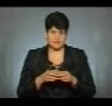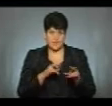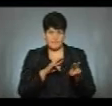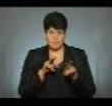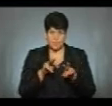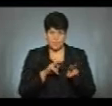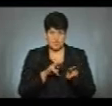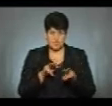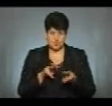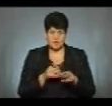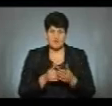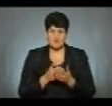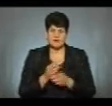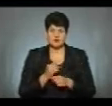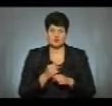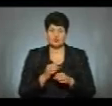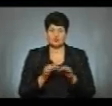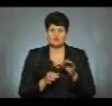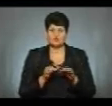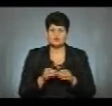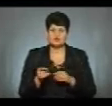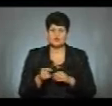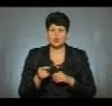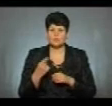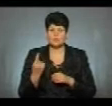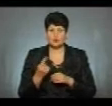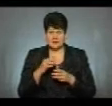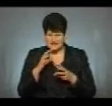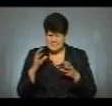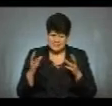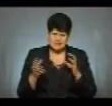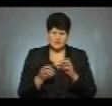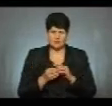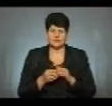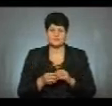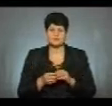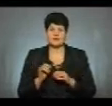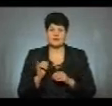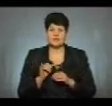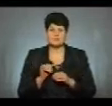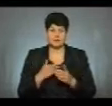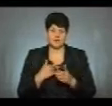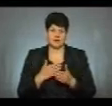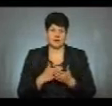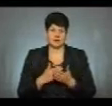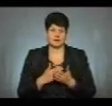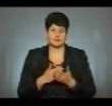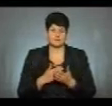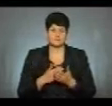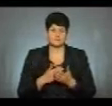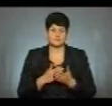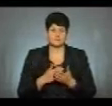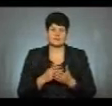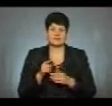моніторила якість роботи судів Тернопільської області, загалом всі суди. І, відповідно, ми стикнулися з